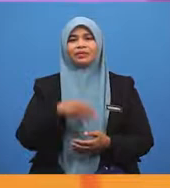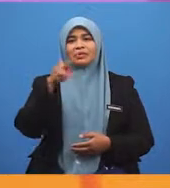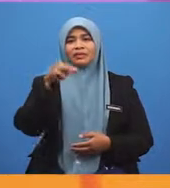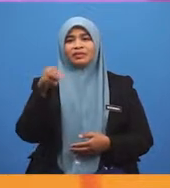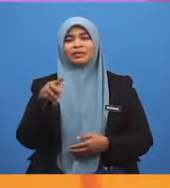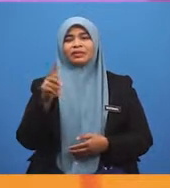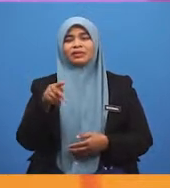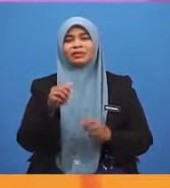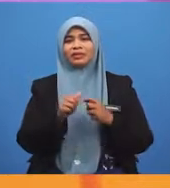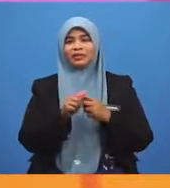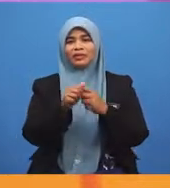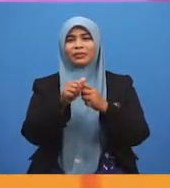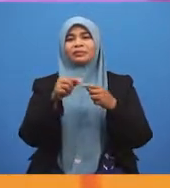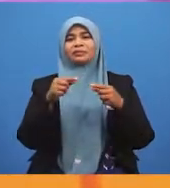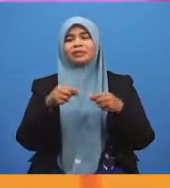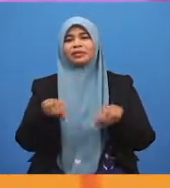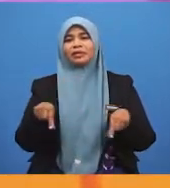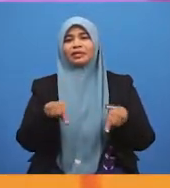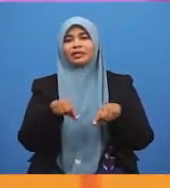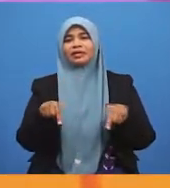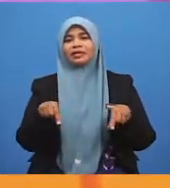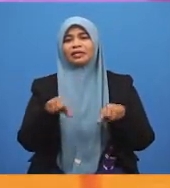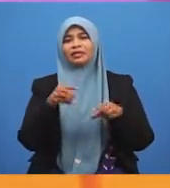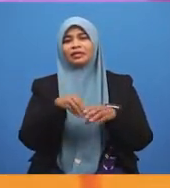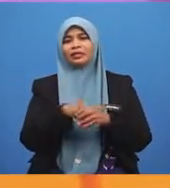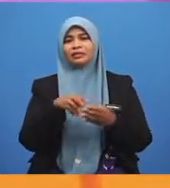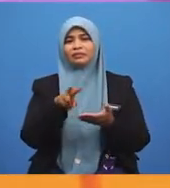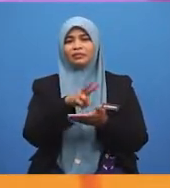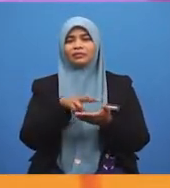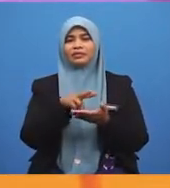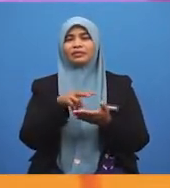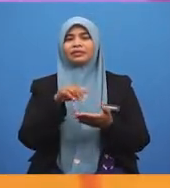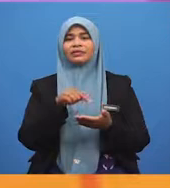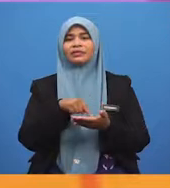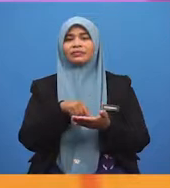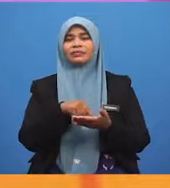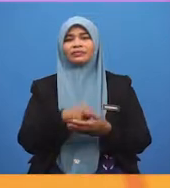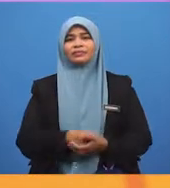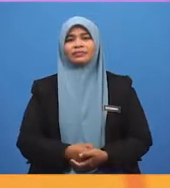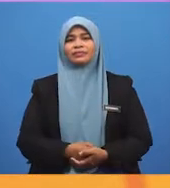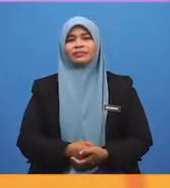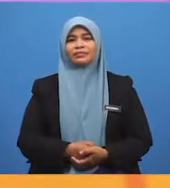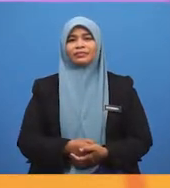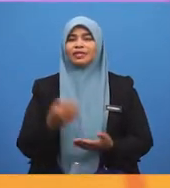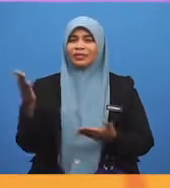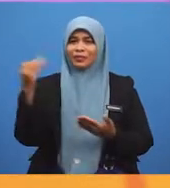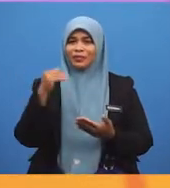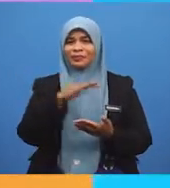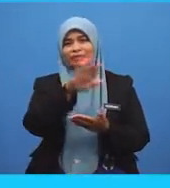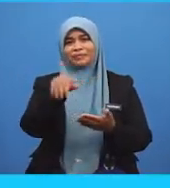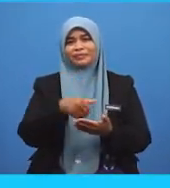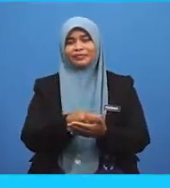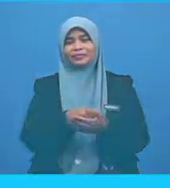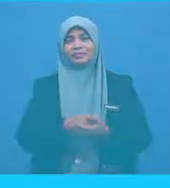Murid-murid perlu mengikut pergerakan di dalam klip video yang Cikgu Red sediakan. Jom semua!